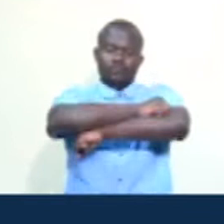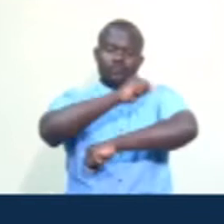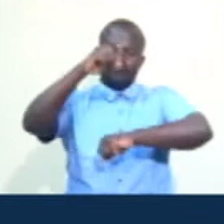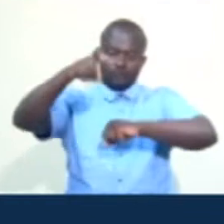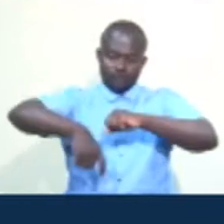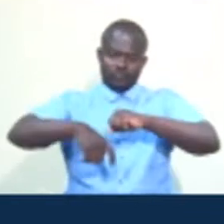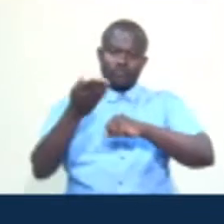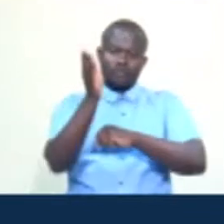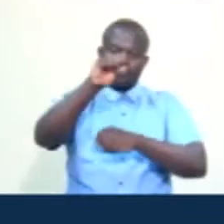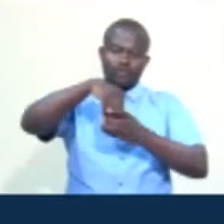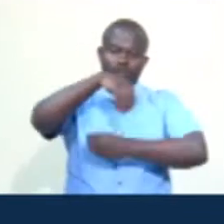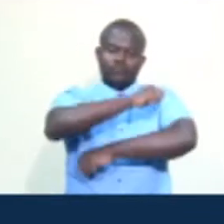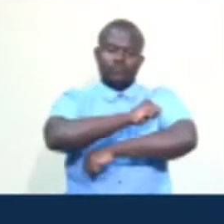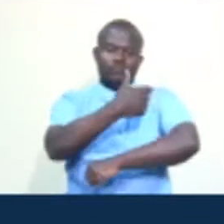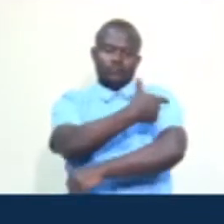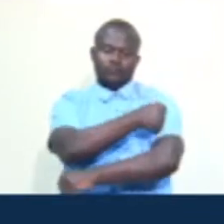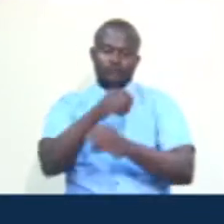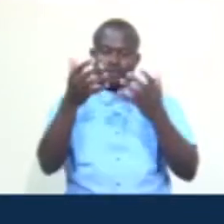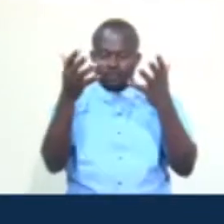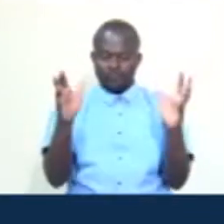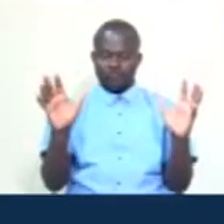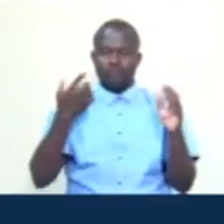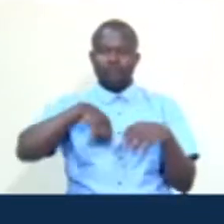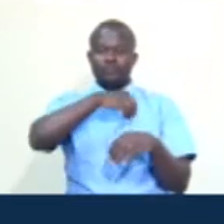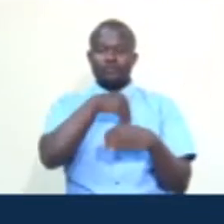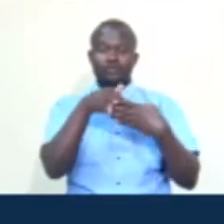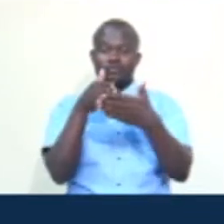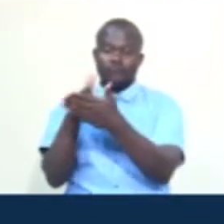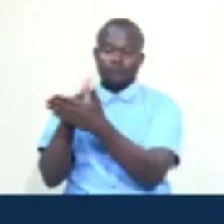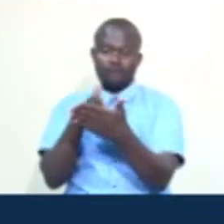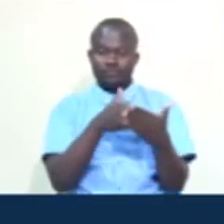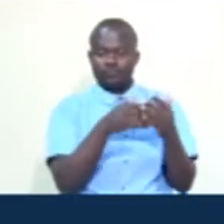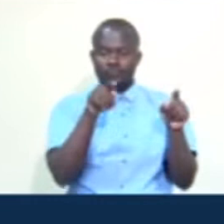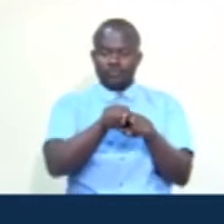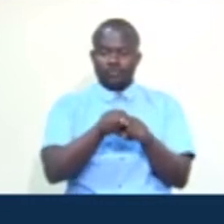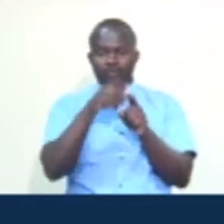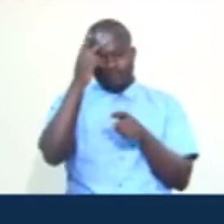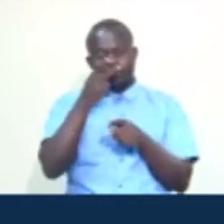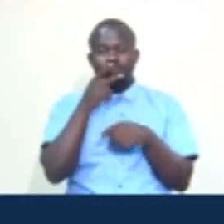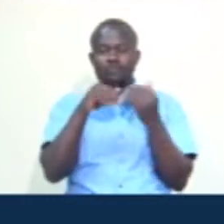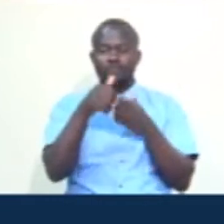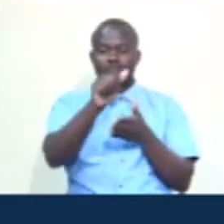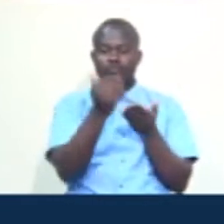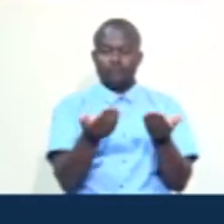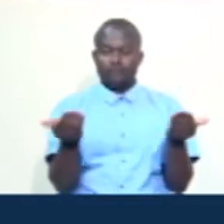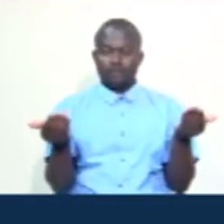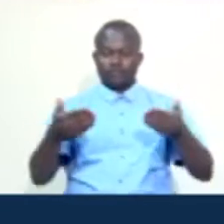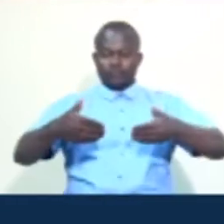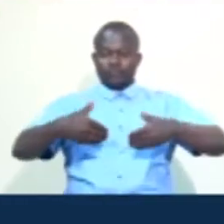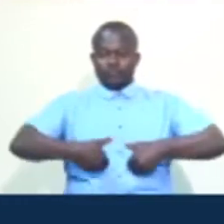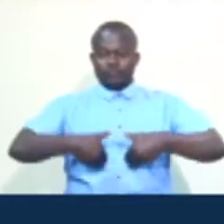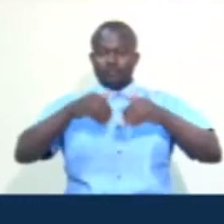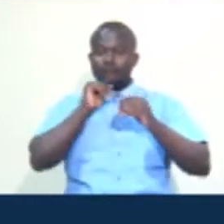bagomba gusubira ku mashuri ziriya nkingo barazifashe dufite imbogamizi nk'ababyeyi ko bari abana batoya batari babona ziriya